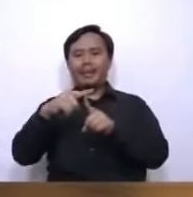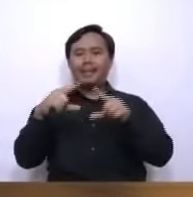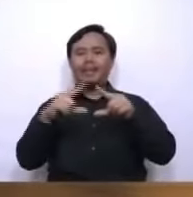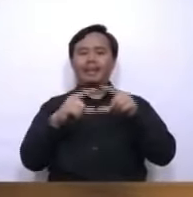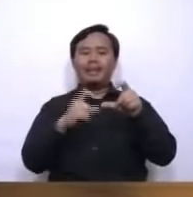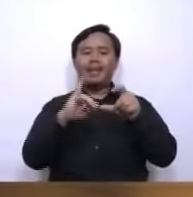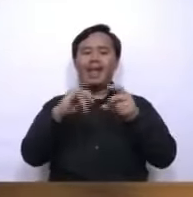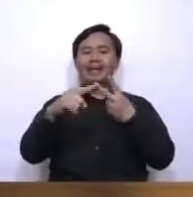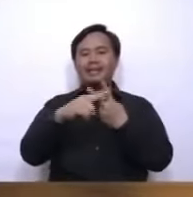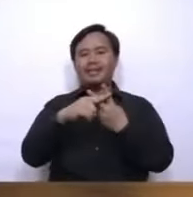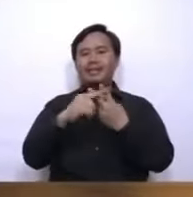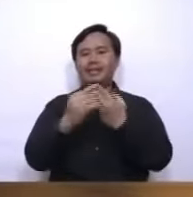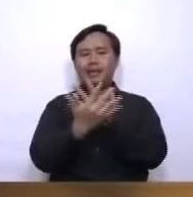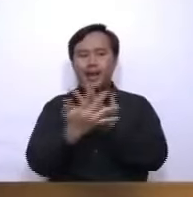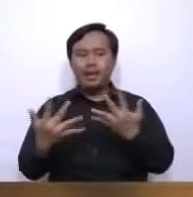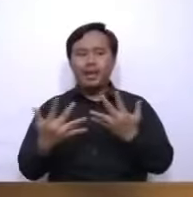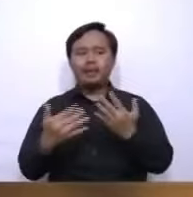Baik. Baik.